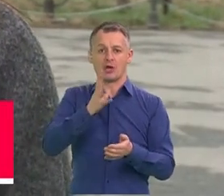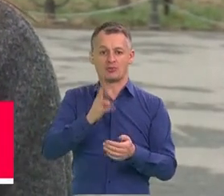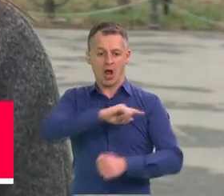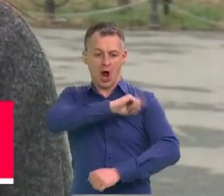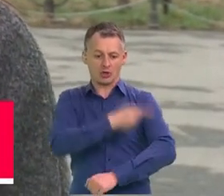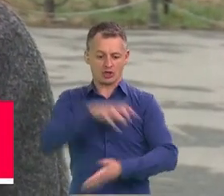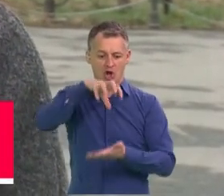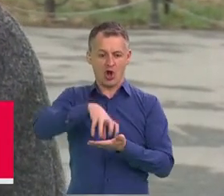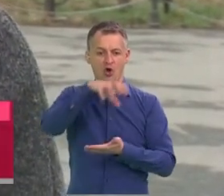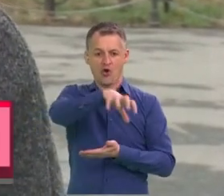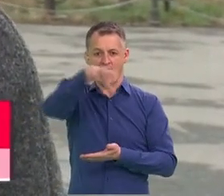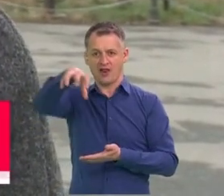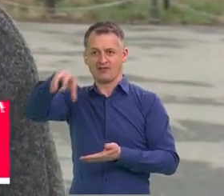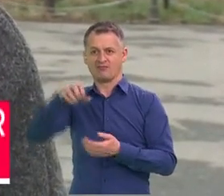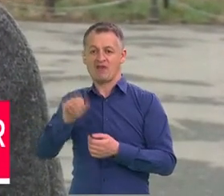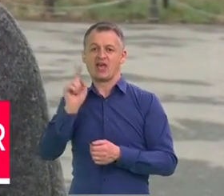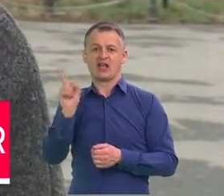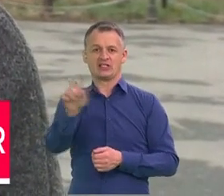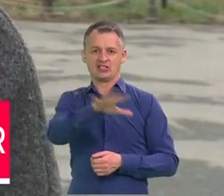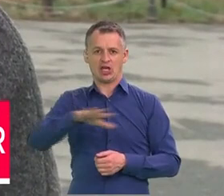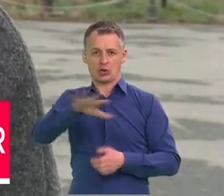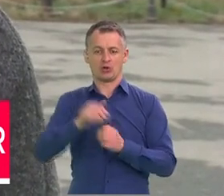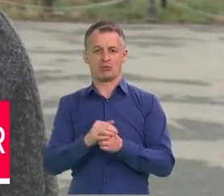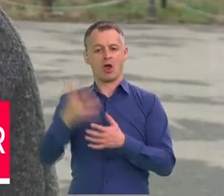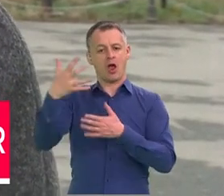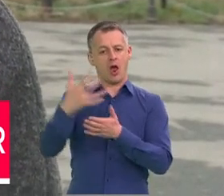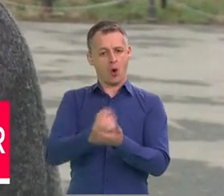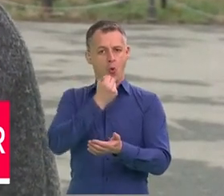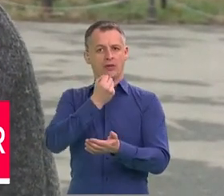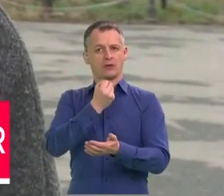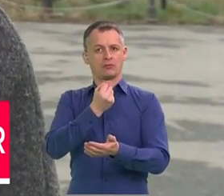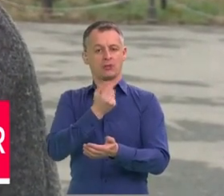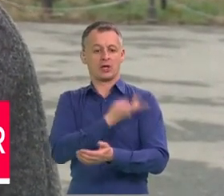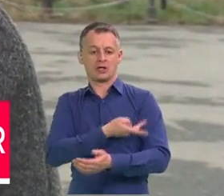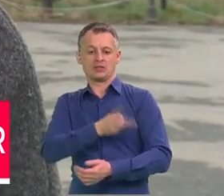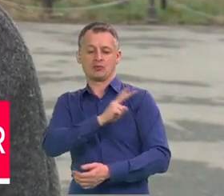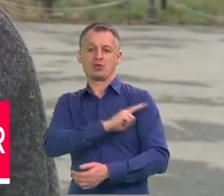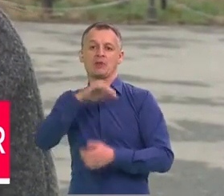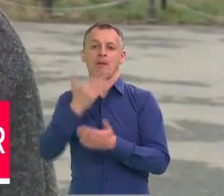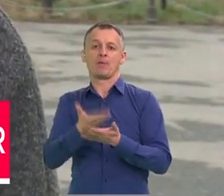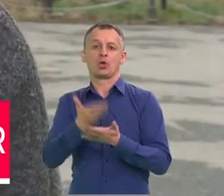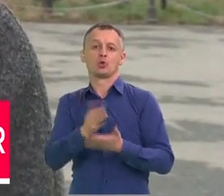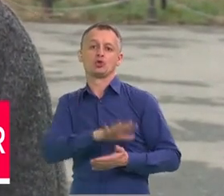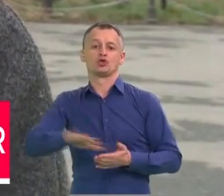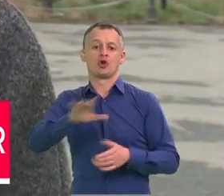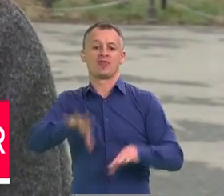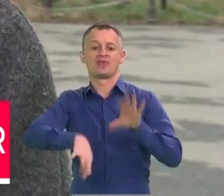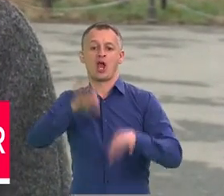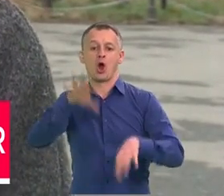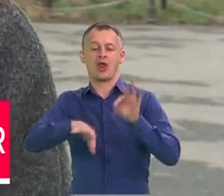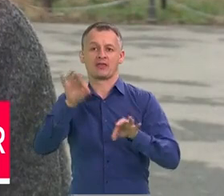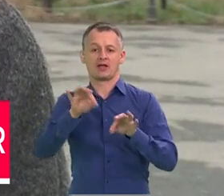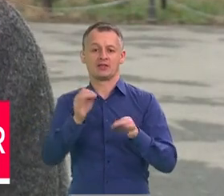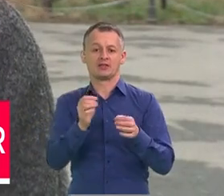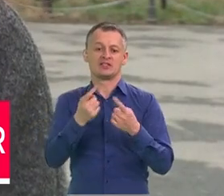autoritățile locale ale primăriilor de sector au preluat competențe exclusive pe zona de colectare separată